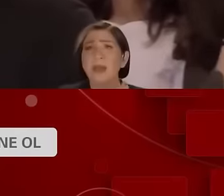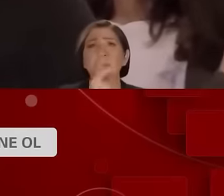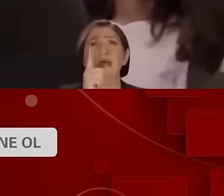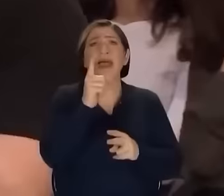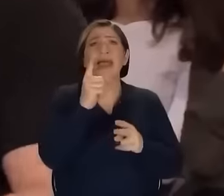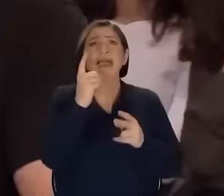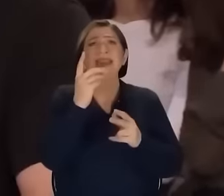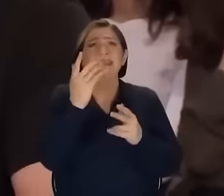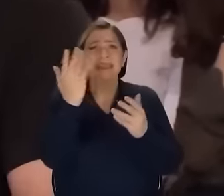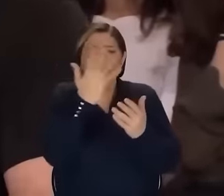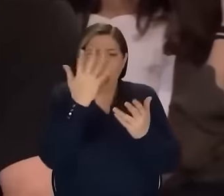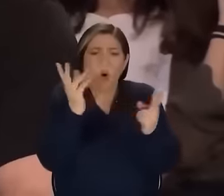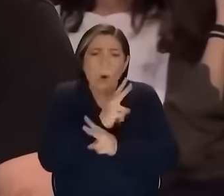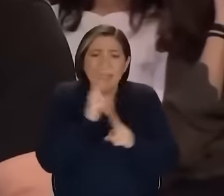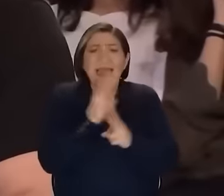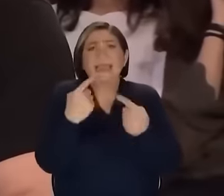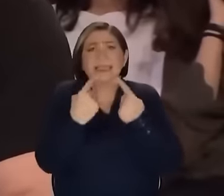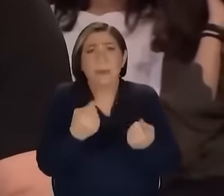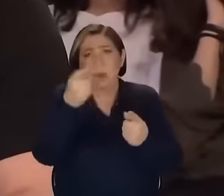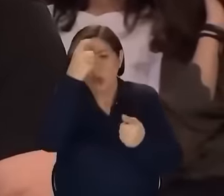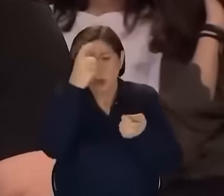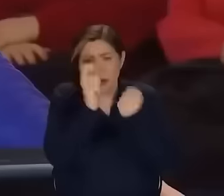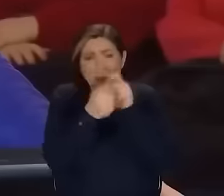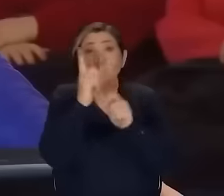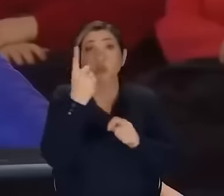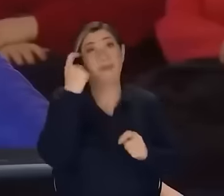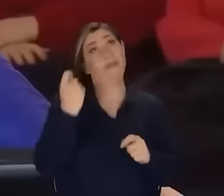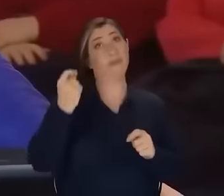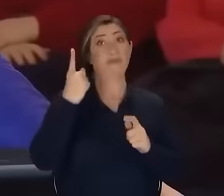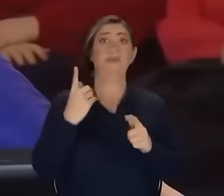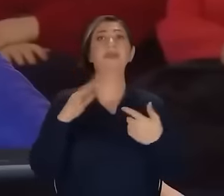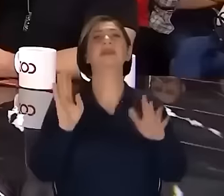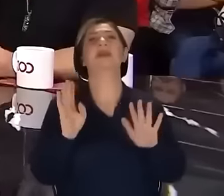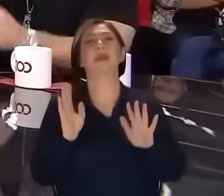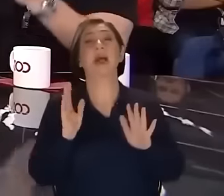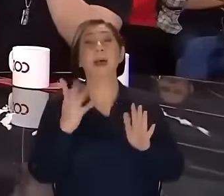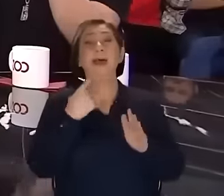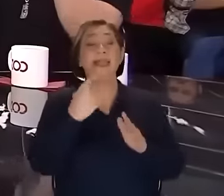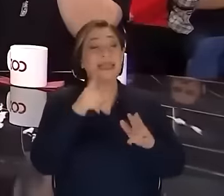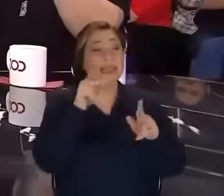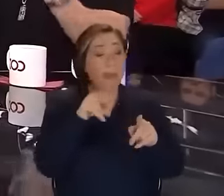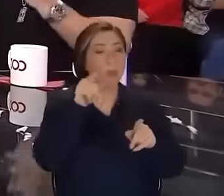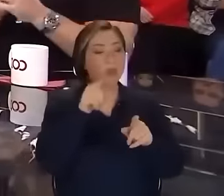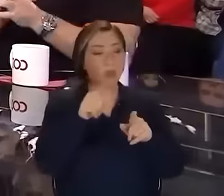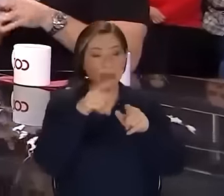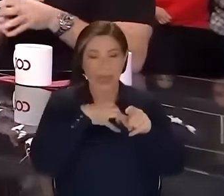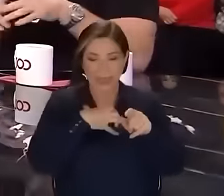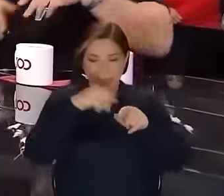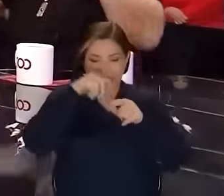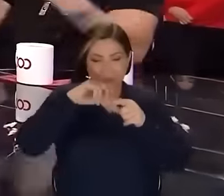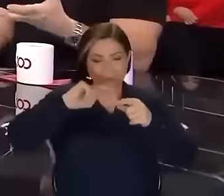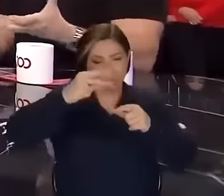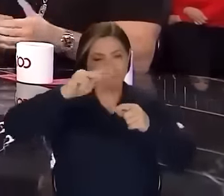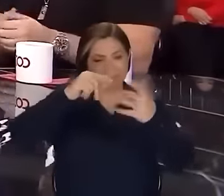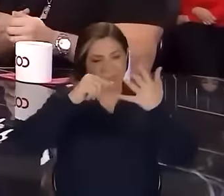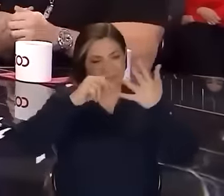black comedy tarifi. Evet. Türkçeleştirilmiş evet. Hali gibi. Çok büyük bir buluş değil. Ama dediğin gibi, yani bunların böyle mekanizmasını